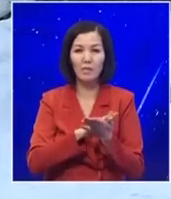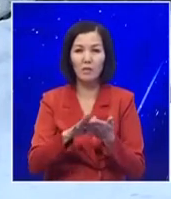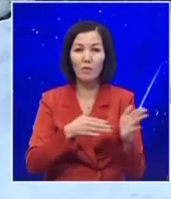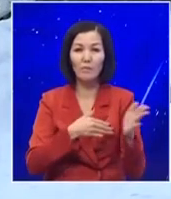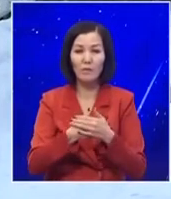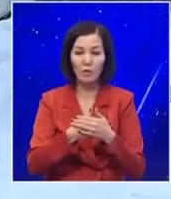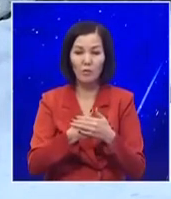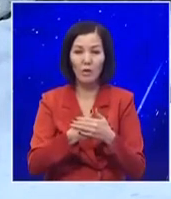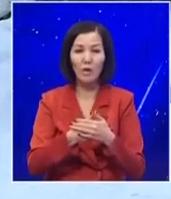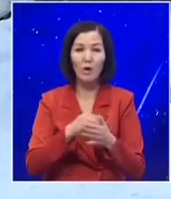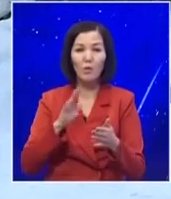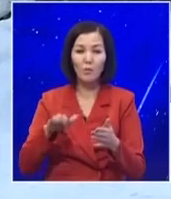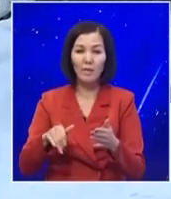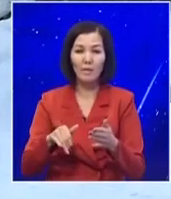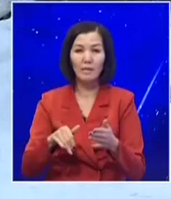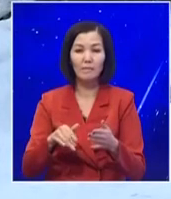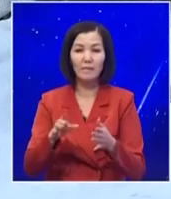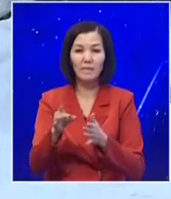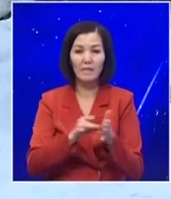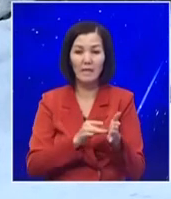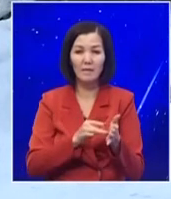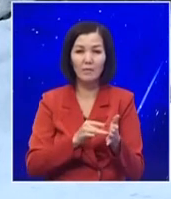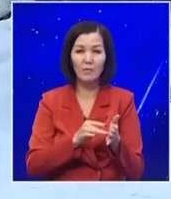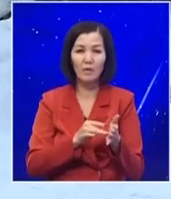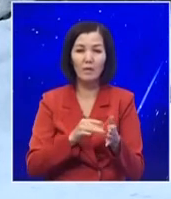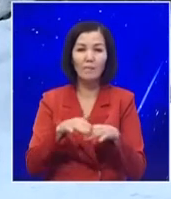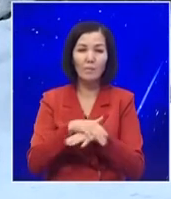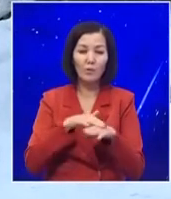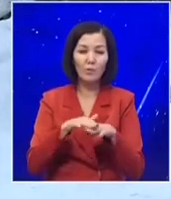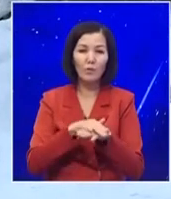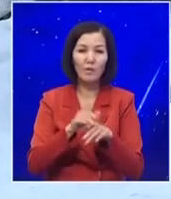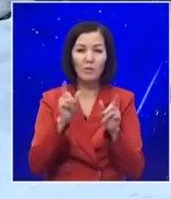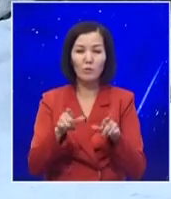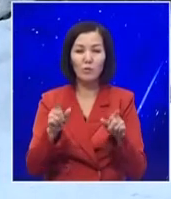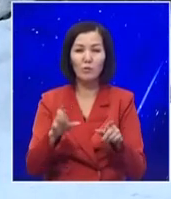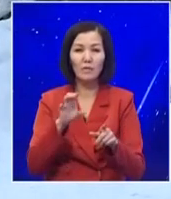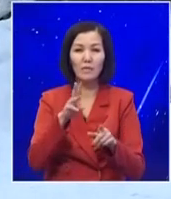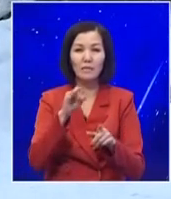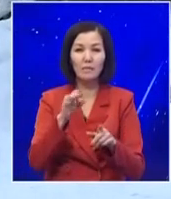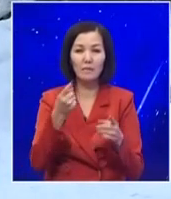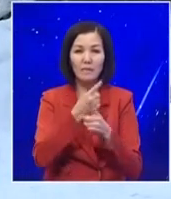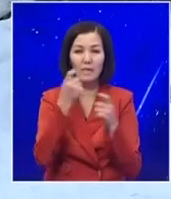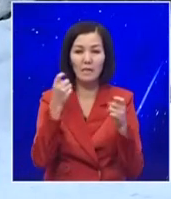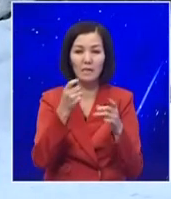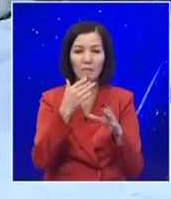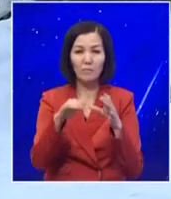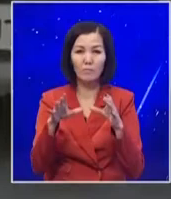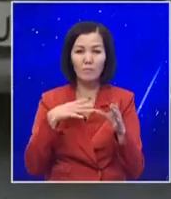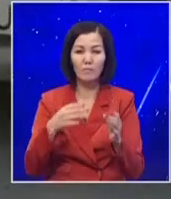тастауға мәжбүр. Артынша, біз автоматты түрде дереу тұрғындар мен жолаушылар үшін SMS таратылымдарды жүзеге